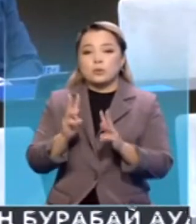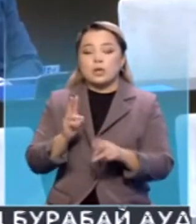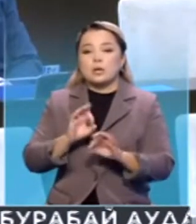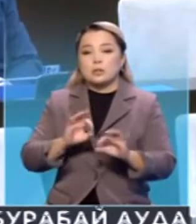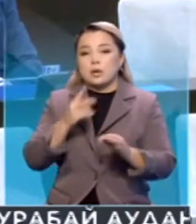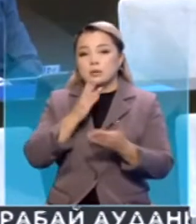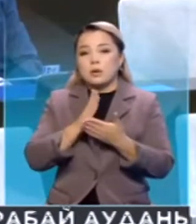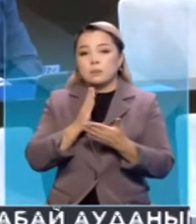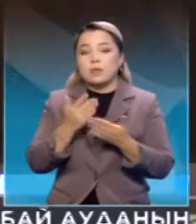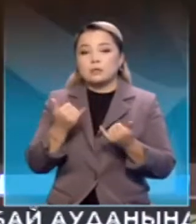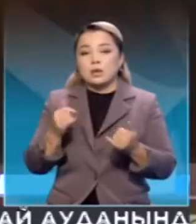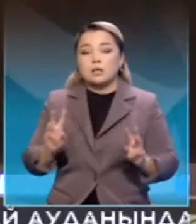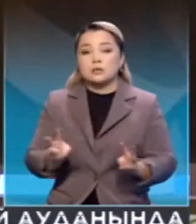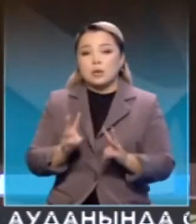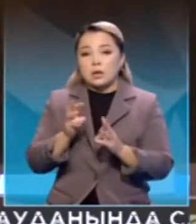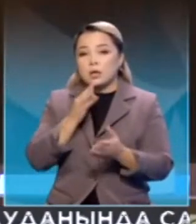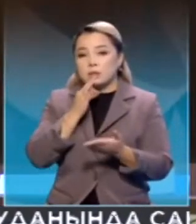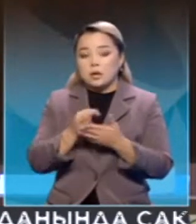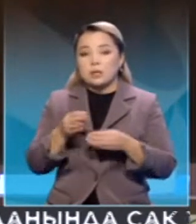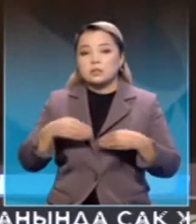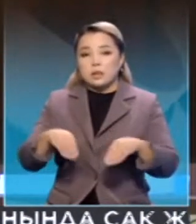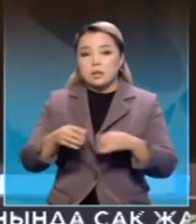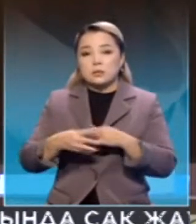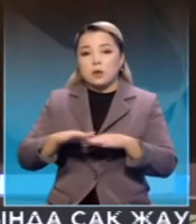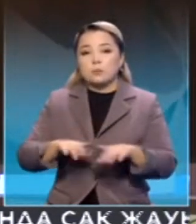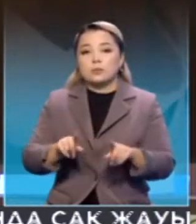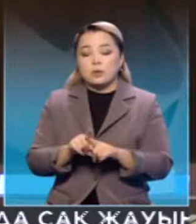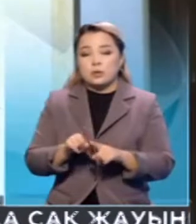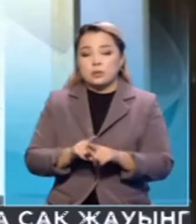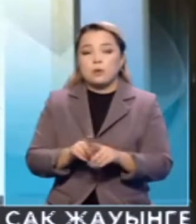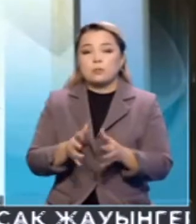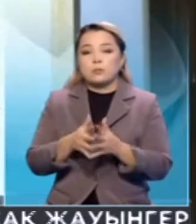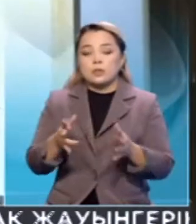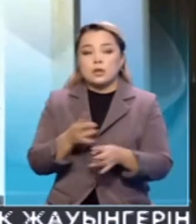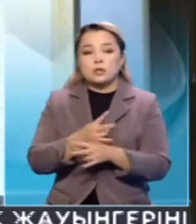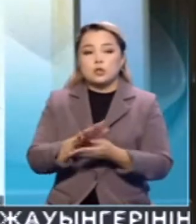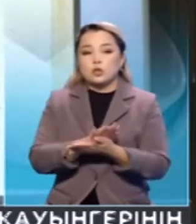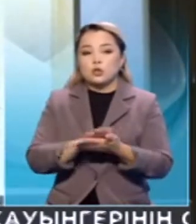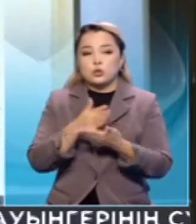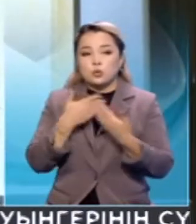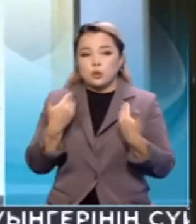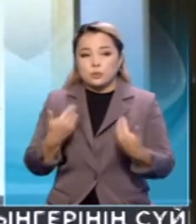тоқталды. Айтуынша, тілсіз жау егістік алқаптарына айтарлықтай зиян келтірмеген.